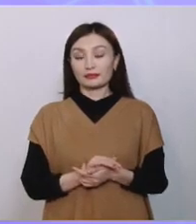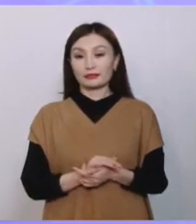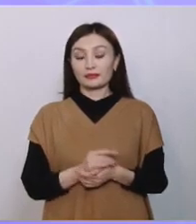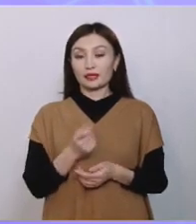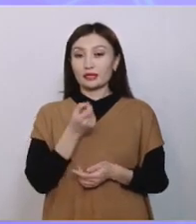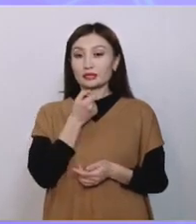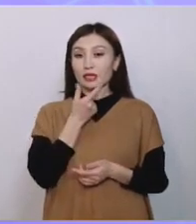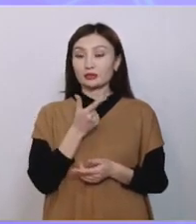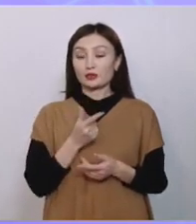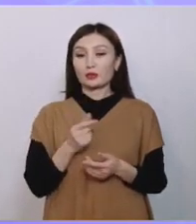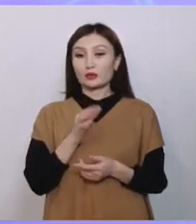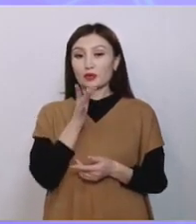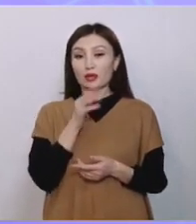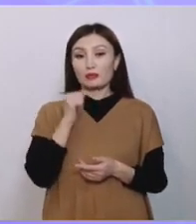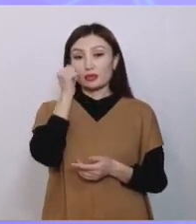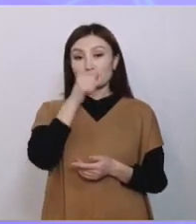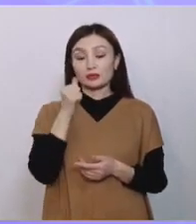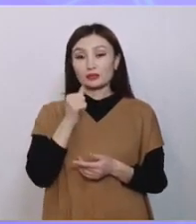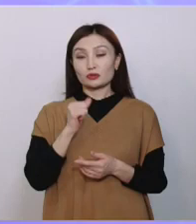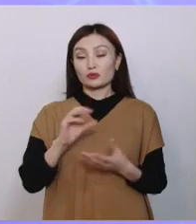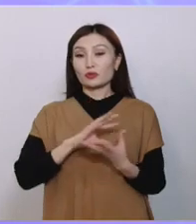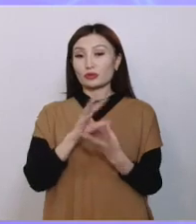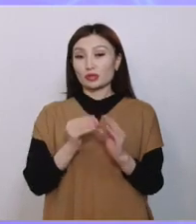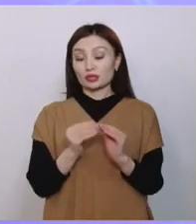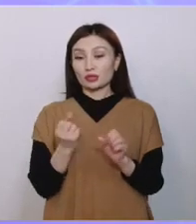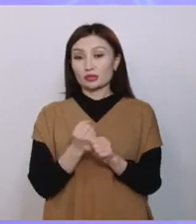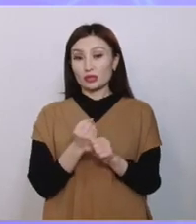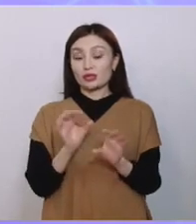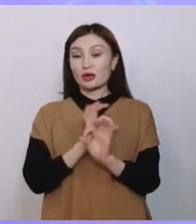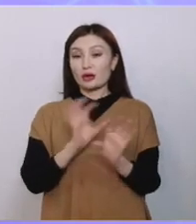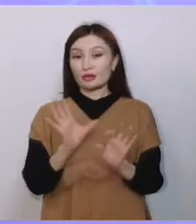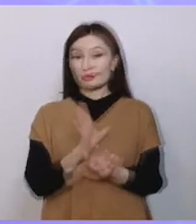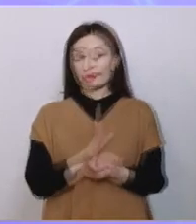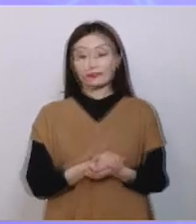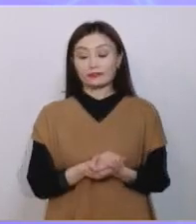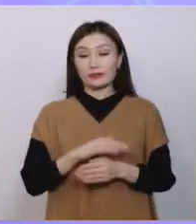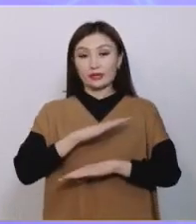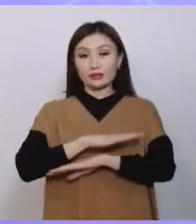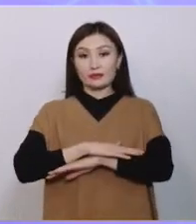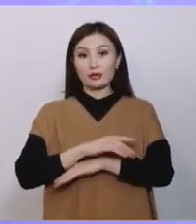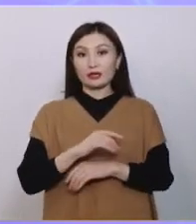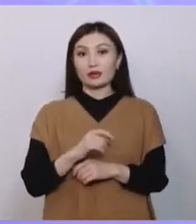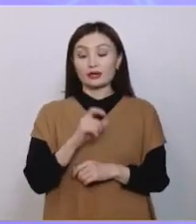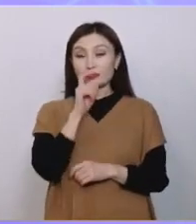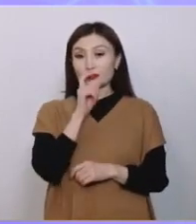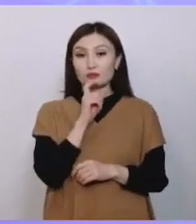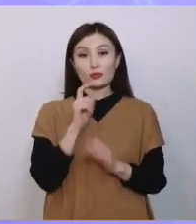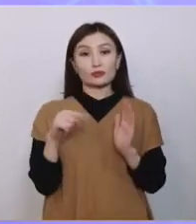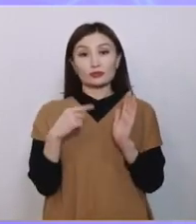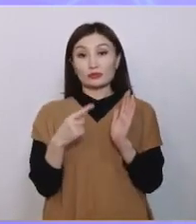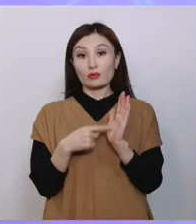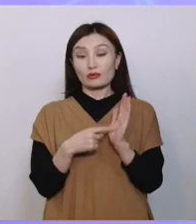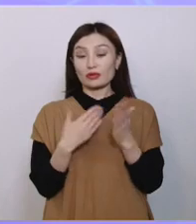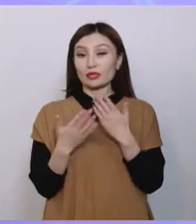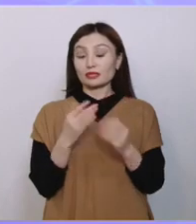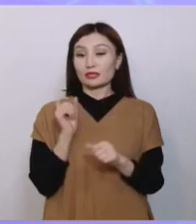Жақсы көрген мезгіліміз жөнінде жиынтық шығардық. Айтып бердік. Сабаққа түшінбеген сұраулар